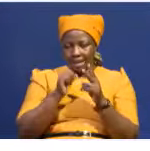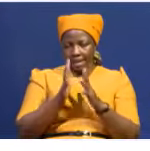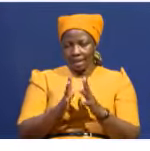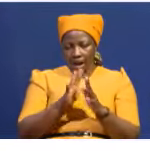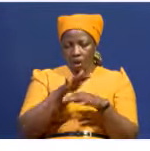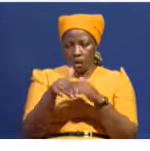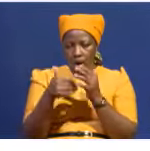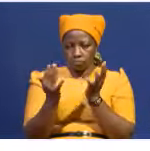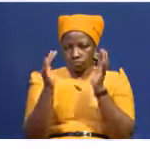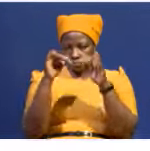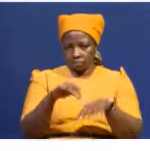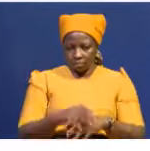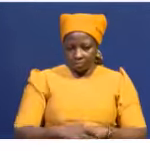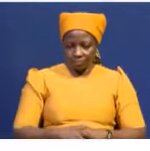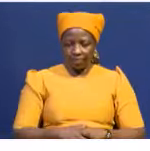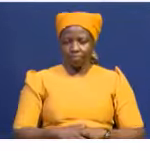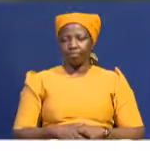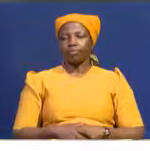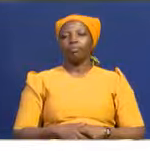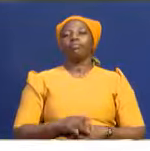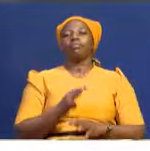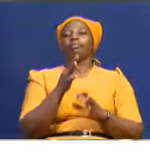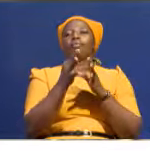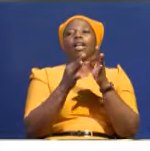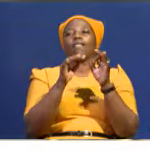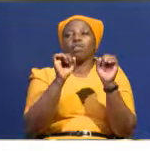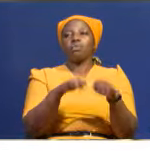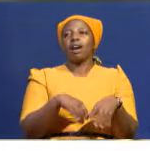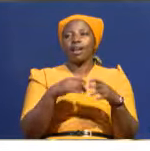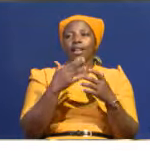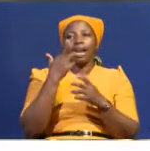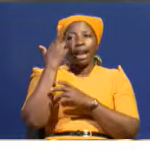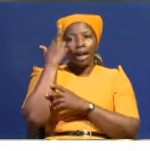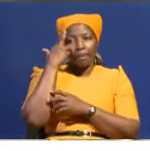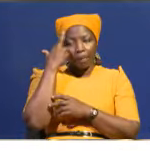Na Khalid Abdullahi, kama unaweza pia kufahamu kwamba